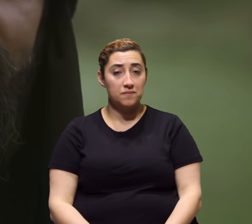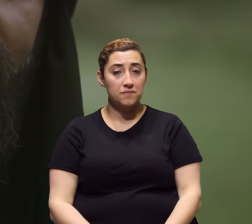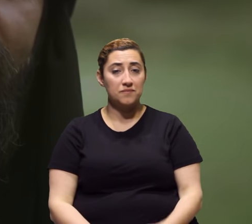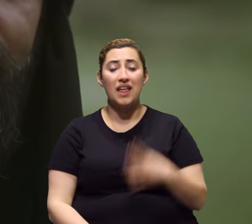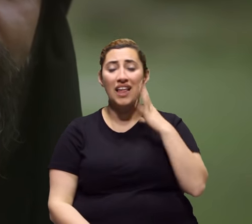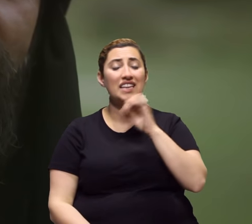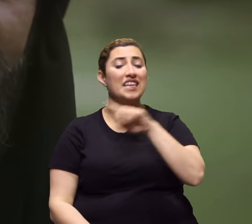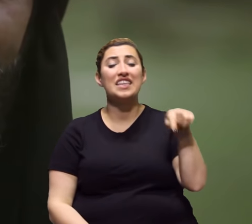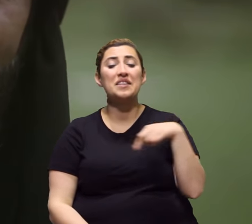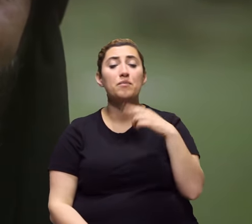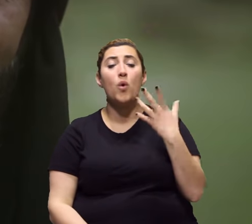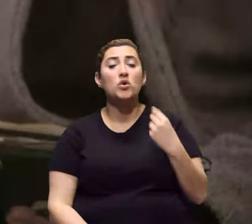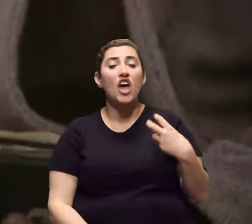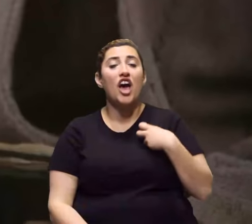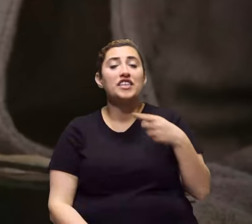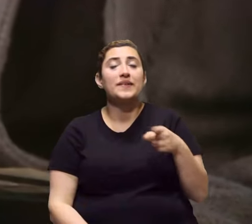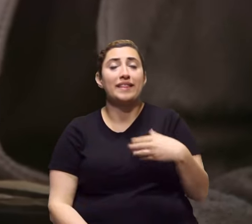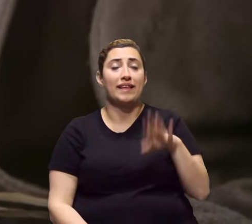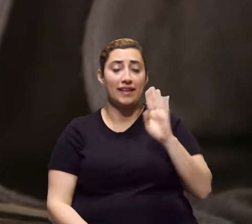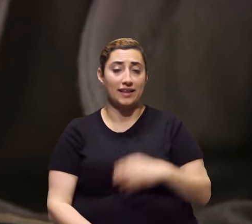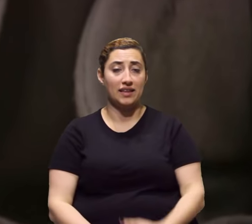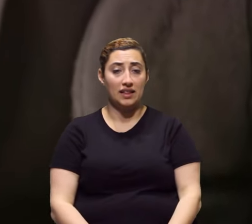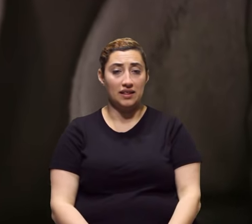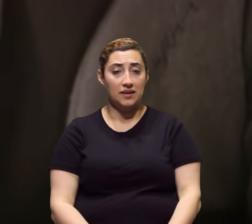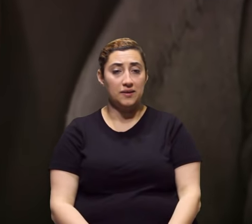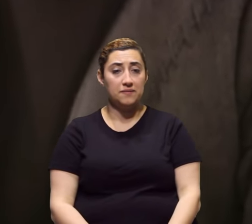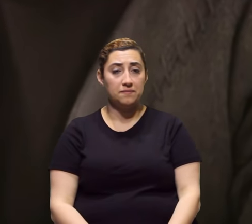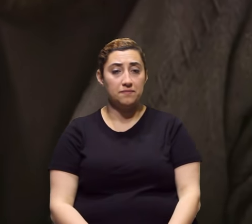Her kim ki aşık baz değil.